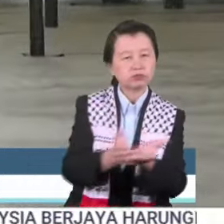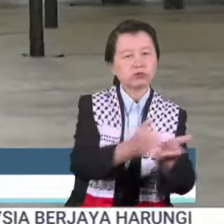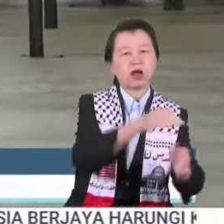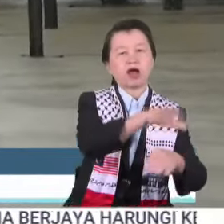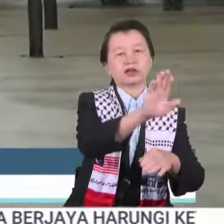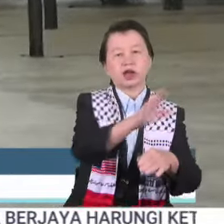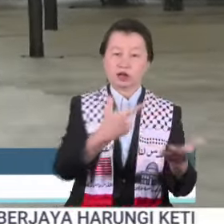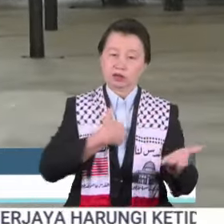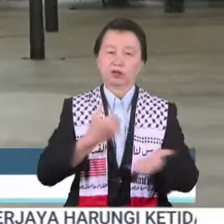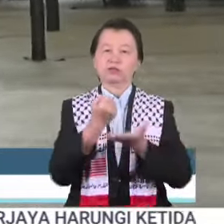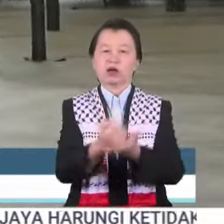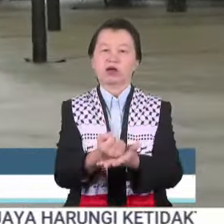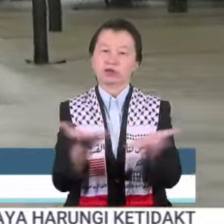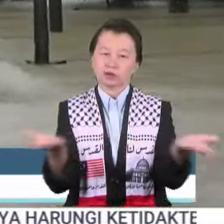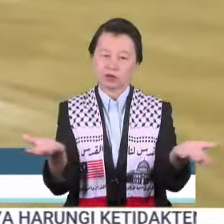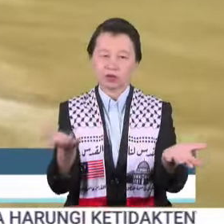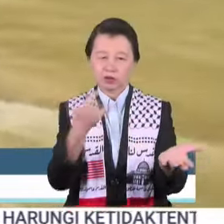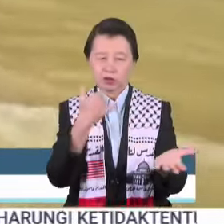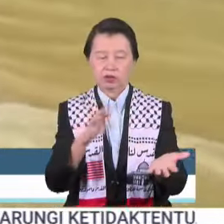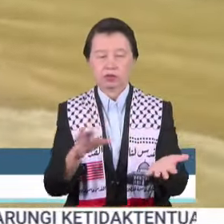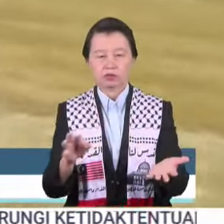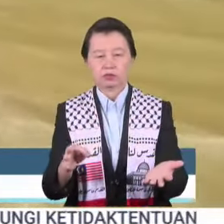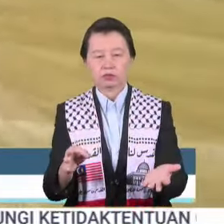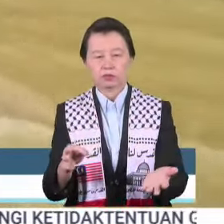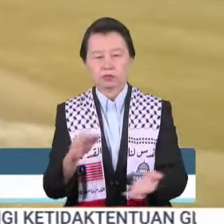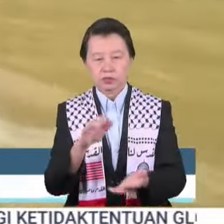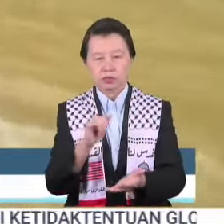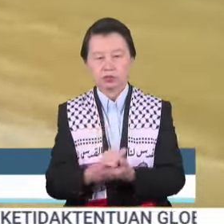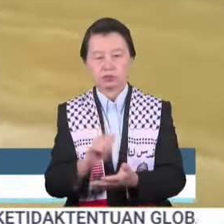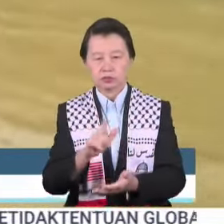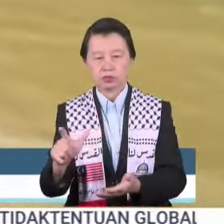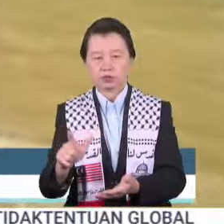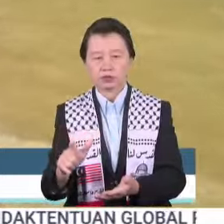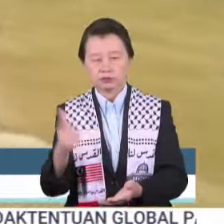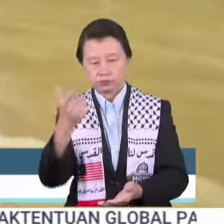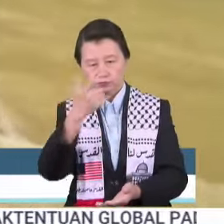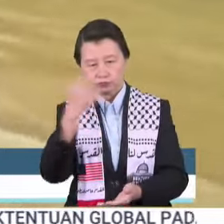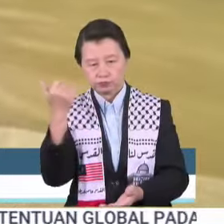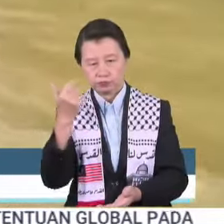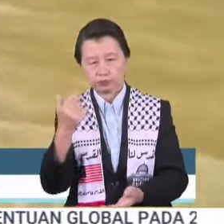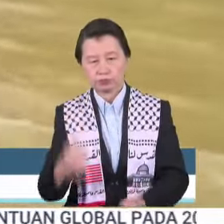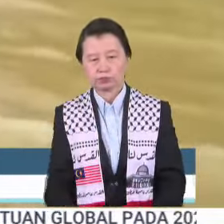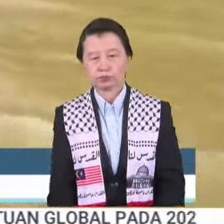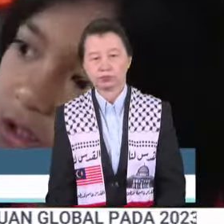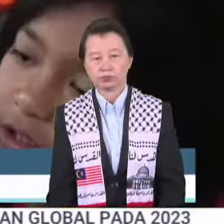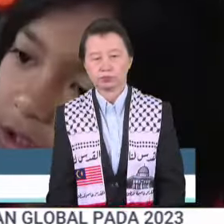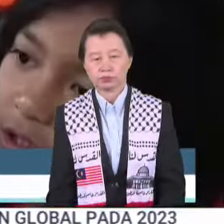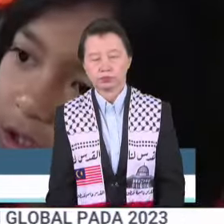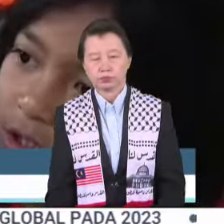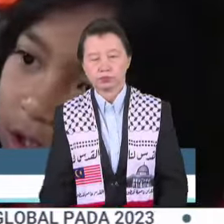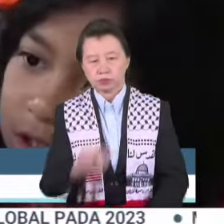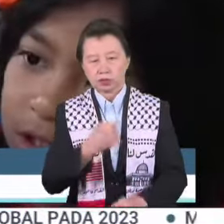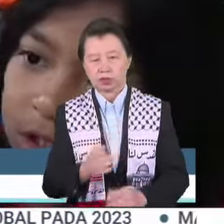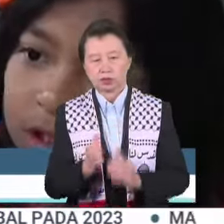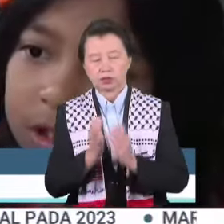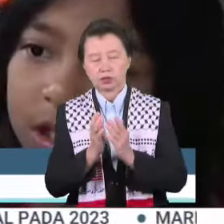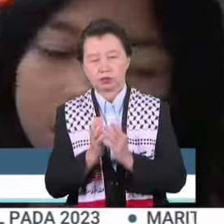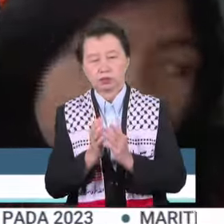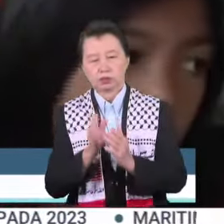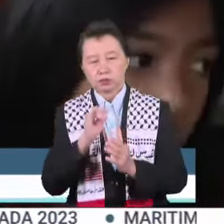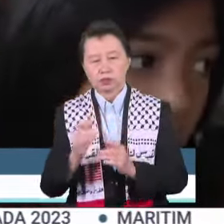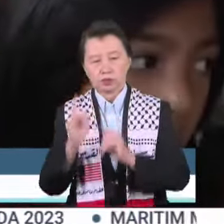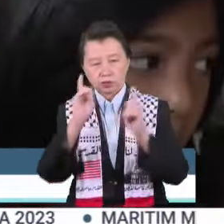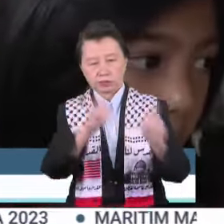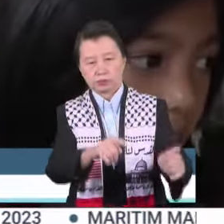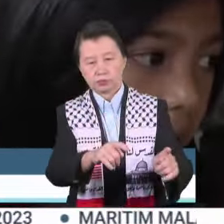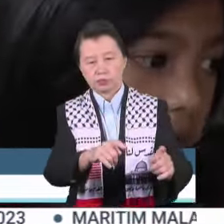gitu aelah mana nak bantu lebih-lebih k lain tak boleh dah gitu aelah mana Bantu daripada rumah contoh Dar seberang ni kan nak